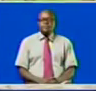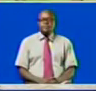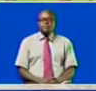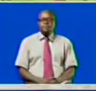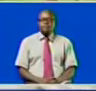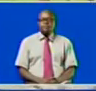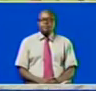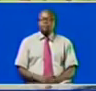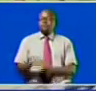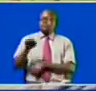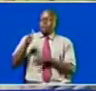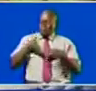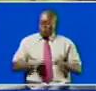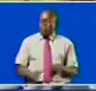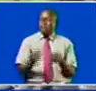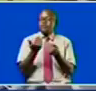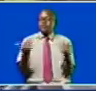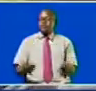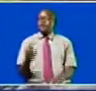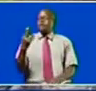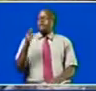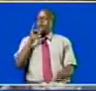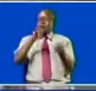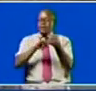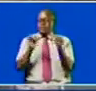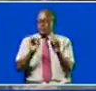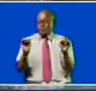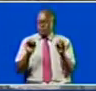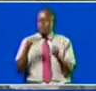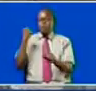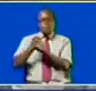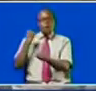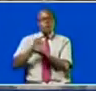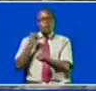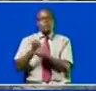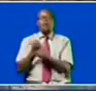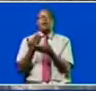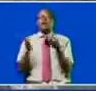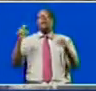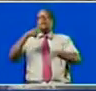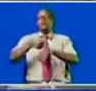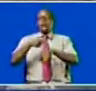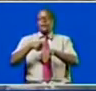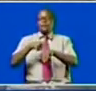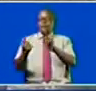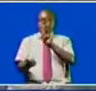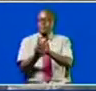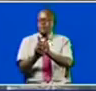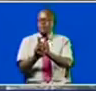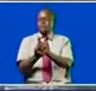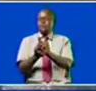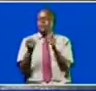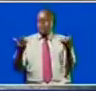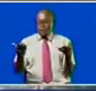Constance Kambu ni mama watoto wanne, hana mume. Ukakamavu wake unadhihiri kila kukicha unapokutana naye kwenye viunga